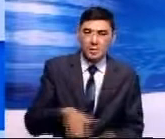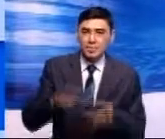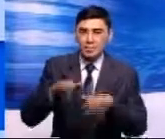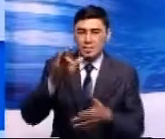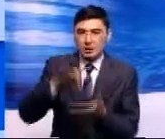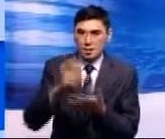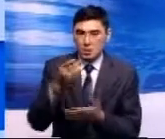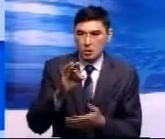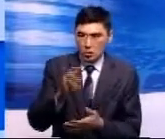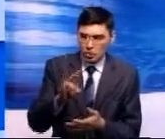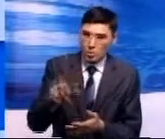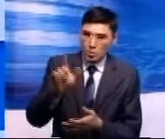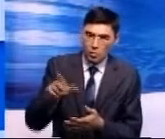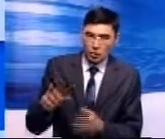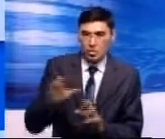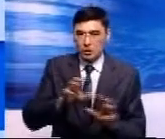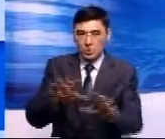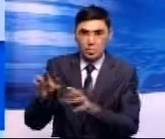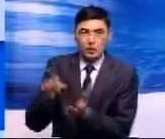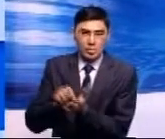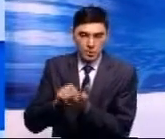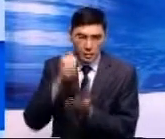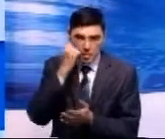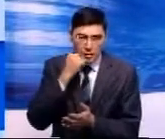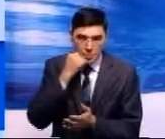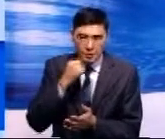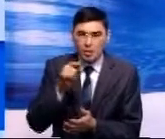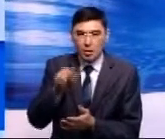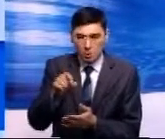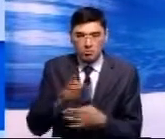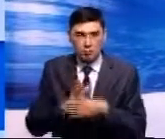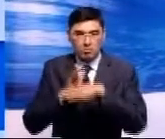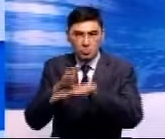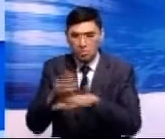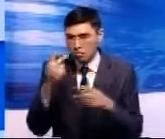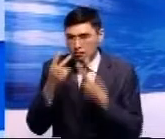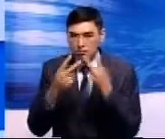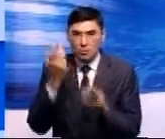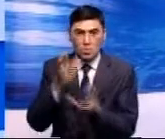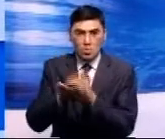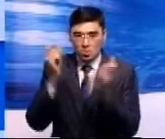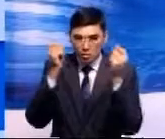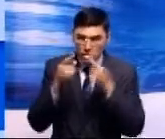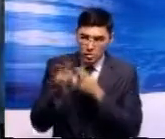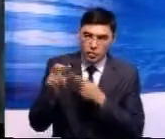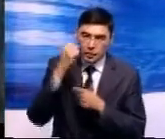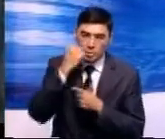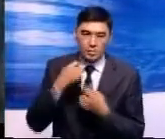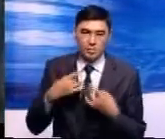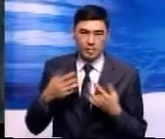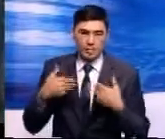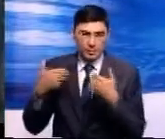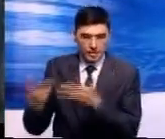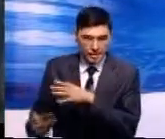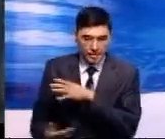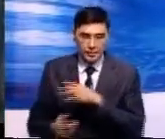социального обслуживания пенсионеров. Градоначальник познакомился с деятельностью учреждения и поздравил подопечных с их праздником. Территориальный